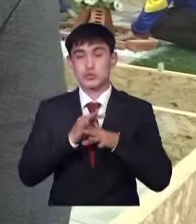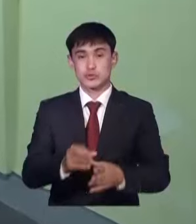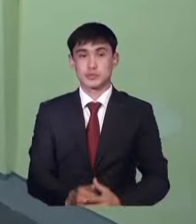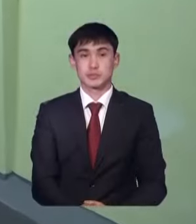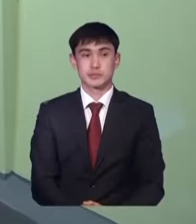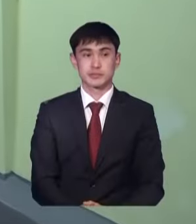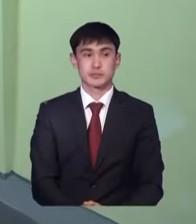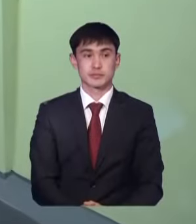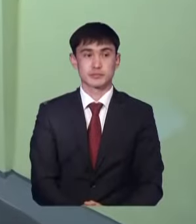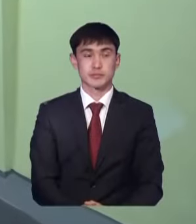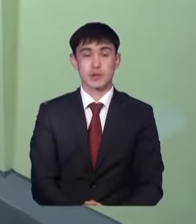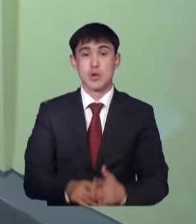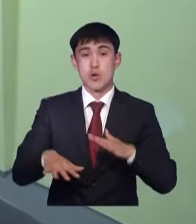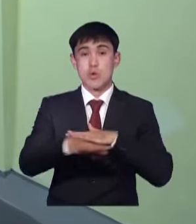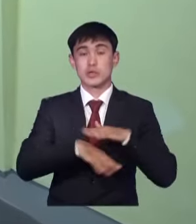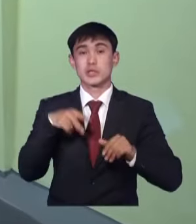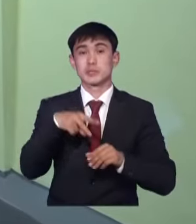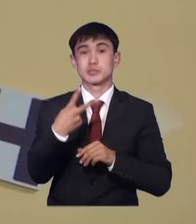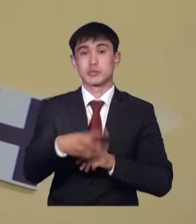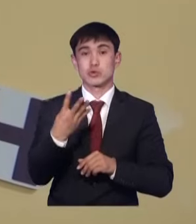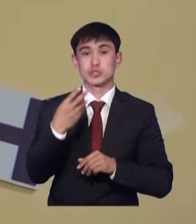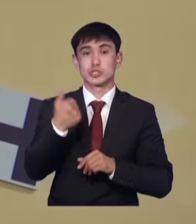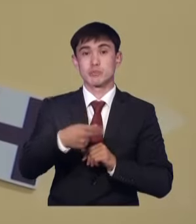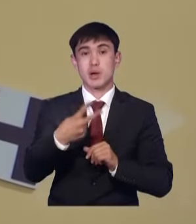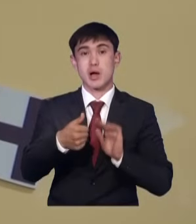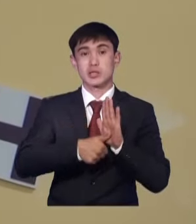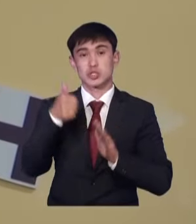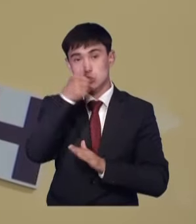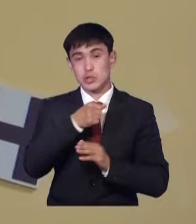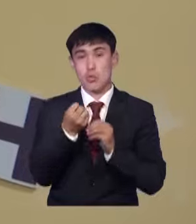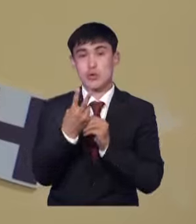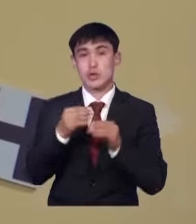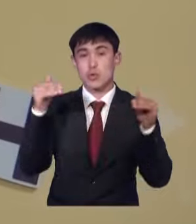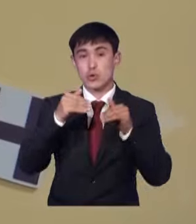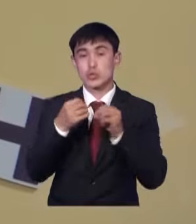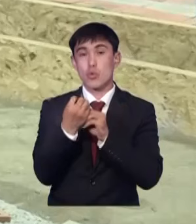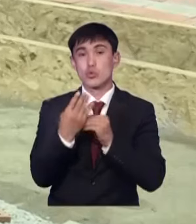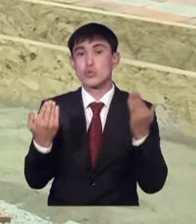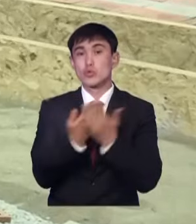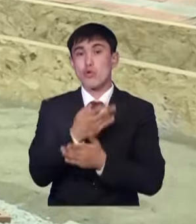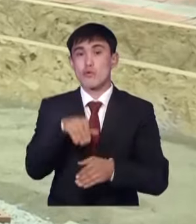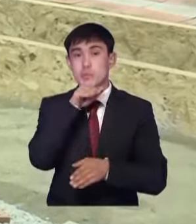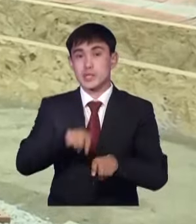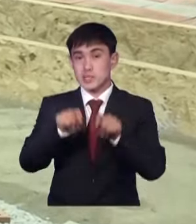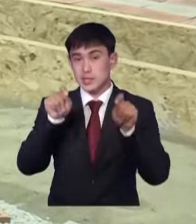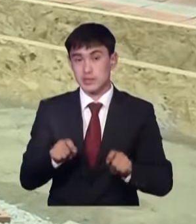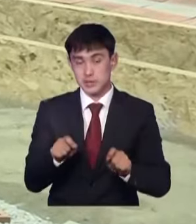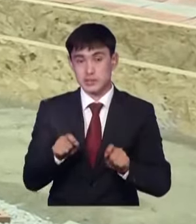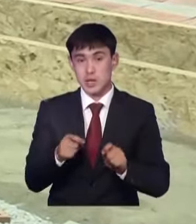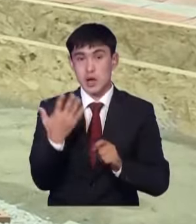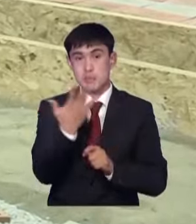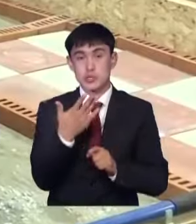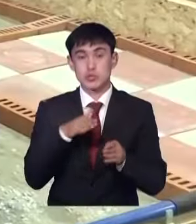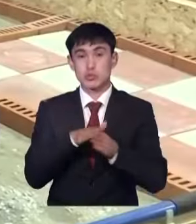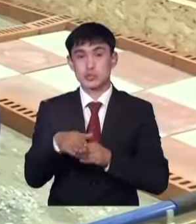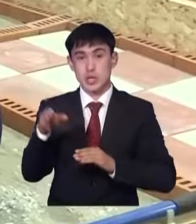жатырмыз. Өңірде 2024-2026 жылдары 12 колледжде 14 жаңа мамандық ашу жоспарланған. Алғашқы 5-еуі